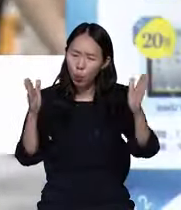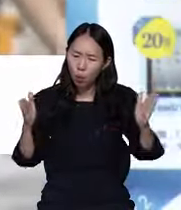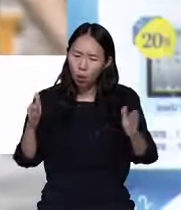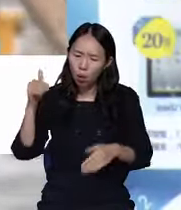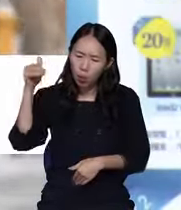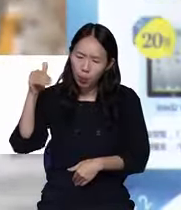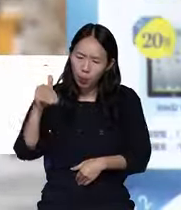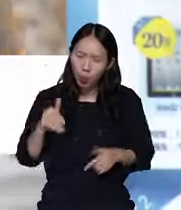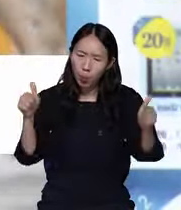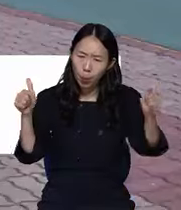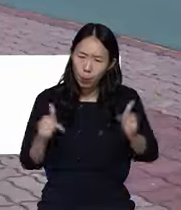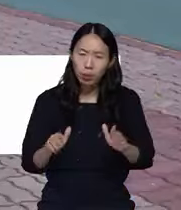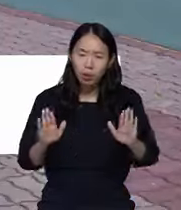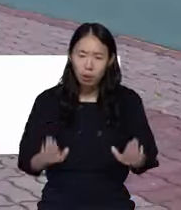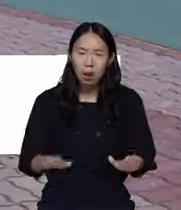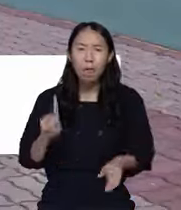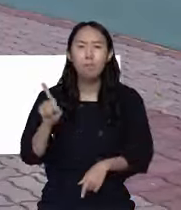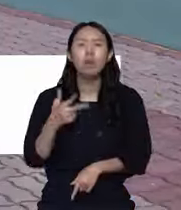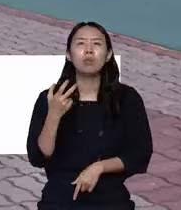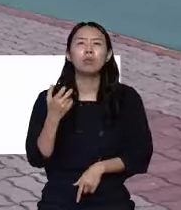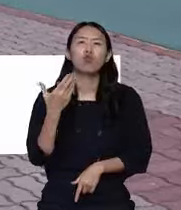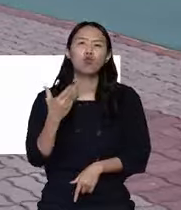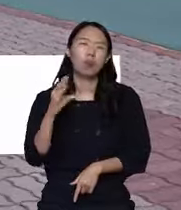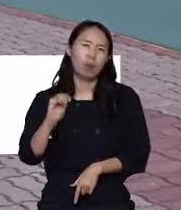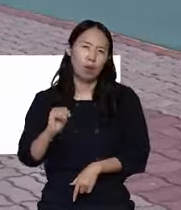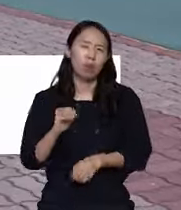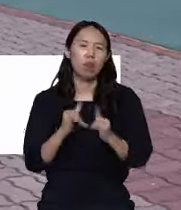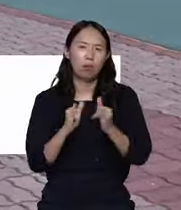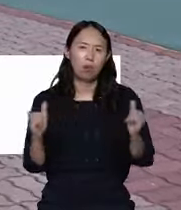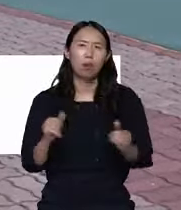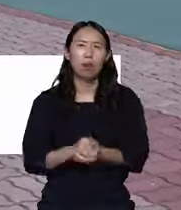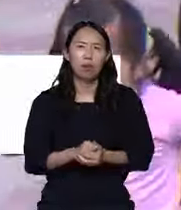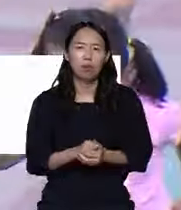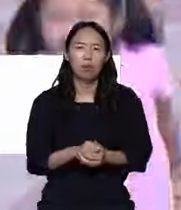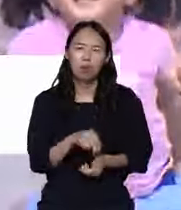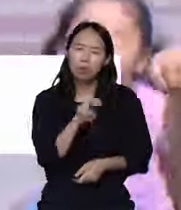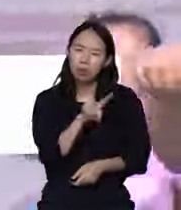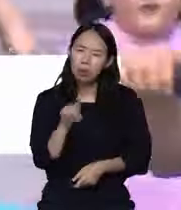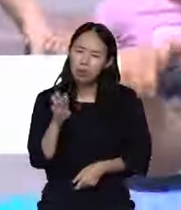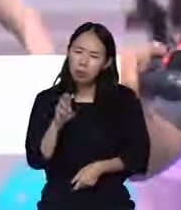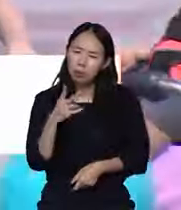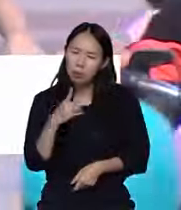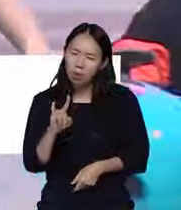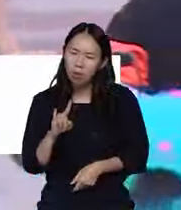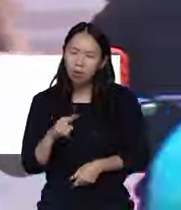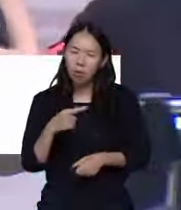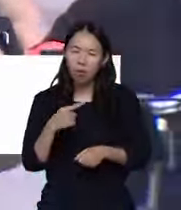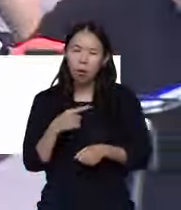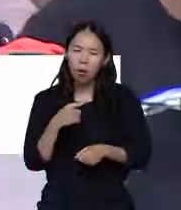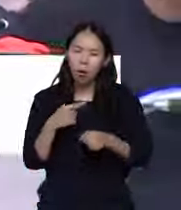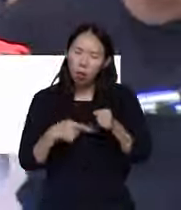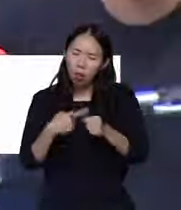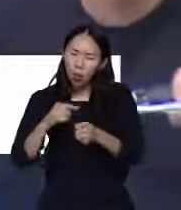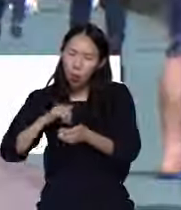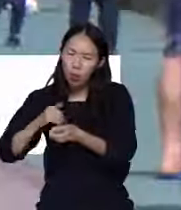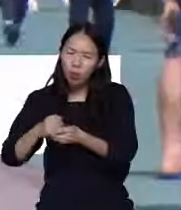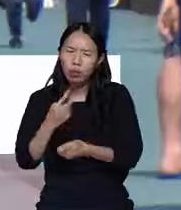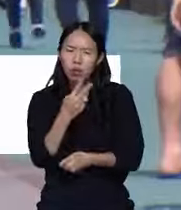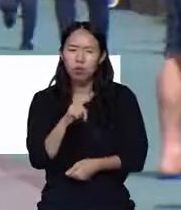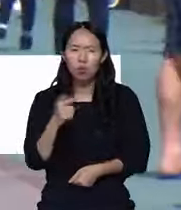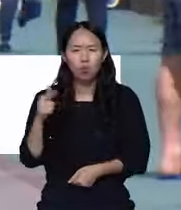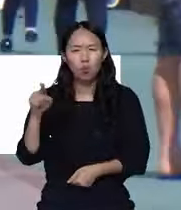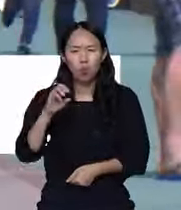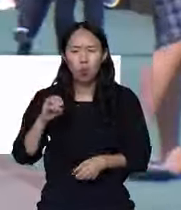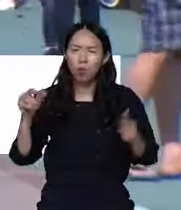걸어 179만 명대까지 줄었습니다 2 30대 여성은 10년간 매년 평균 2.6%